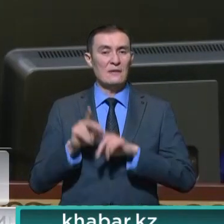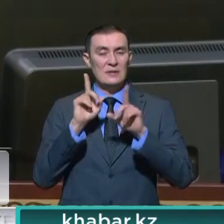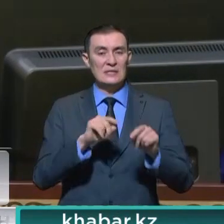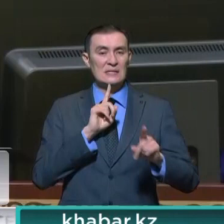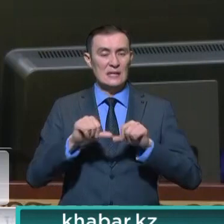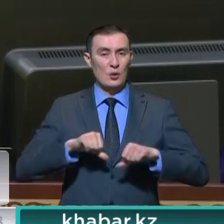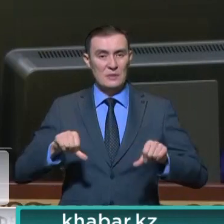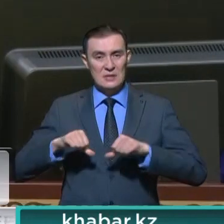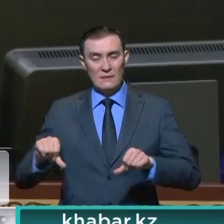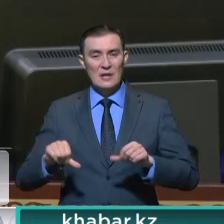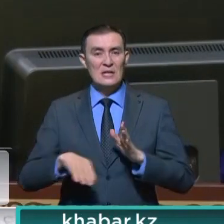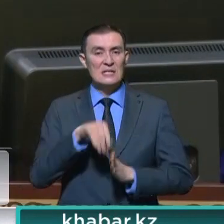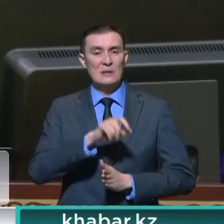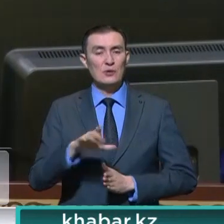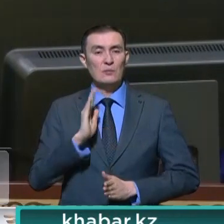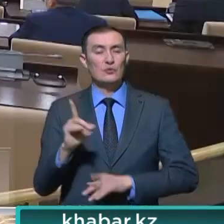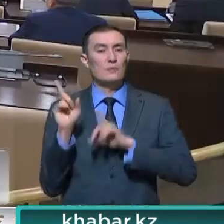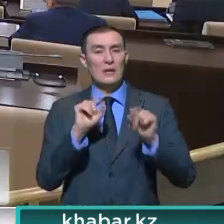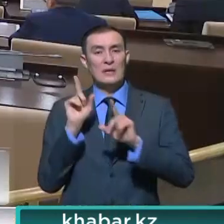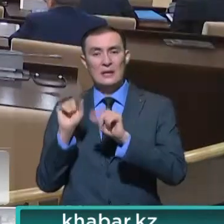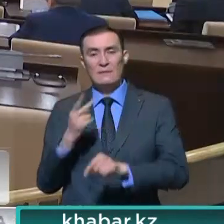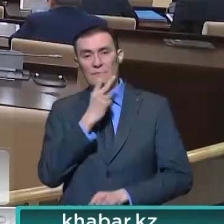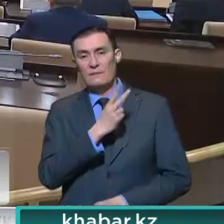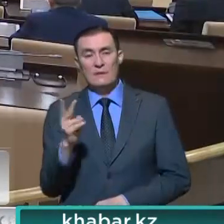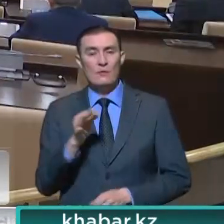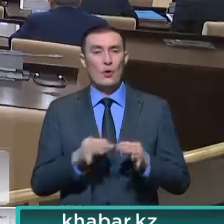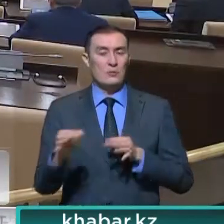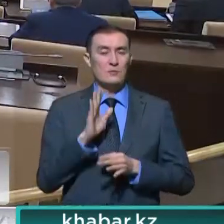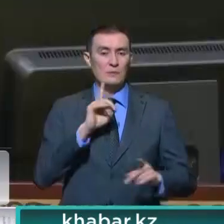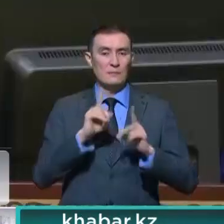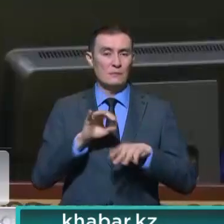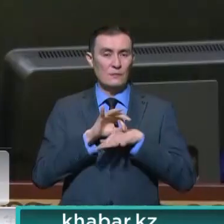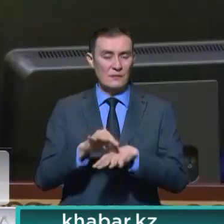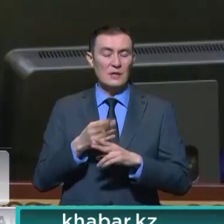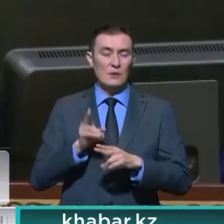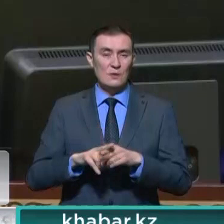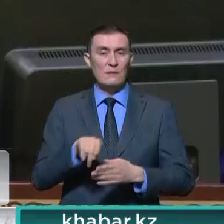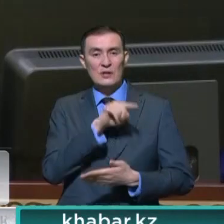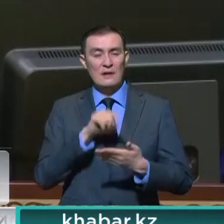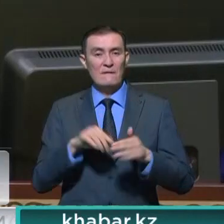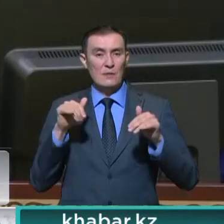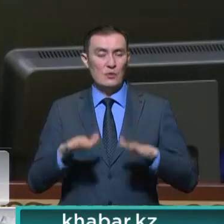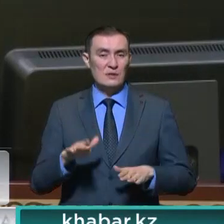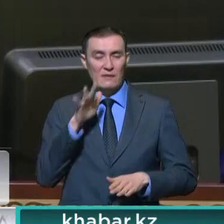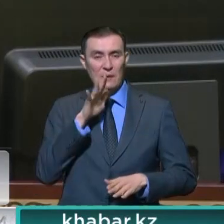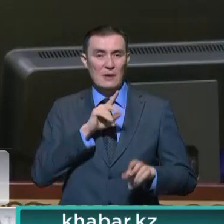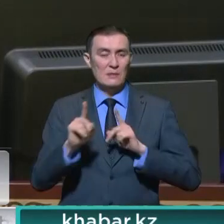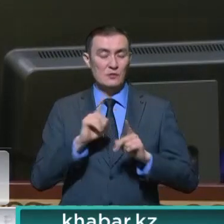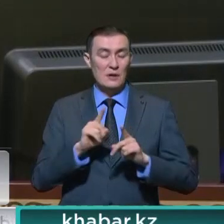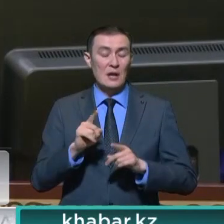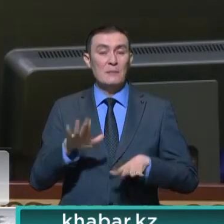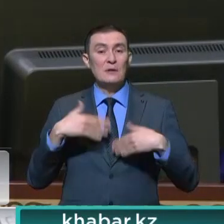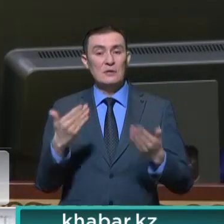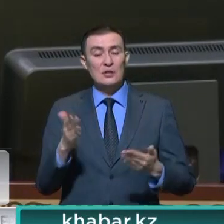заседания комитетов депутаты будут выезжать в регионы будем организовывать круглые столы решать вопросы во время правительственных часов все